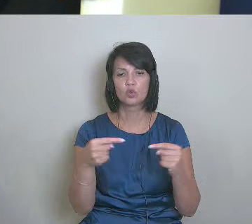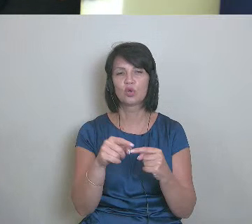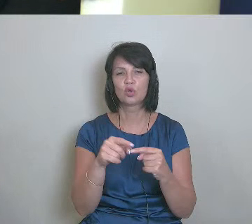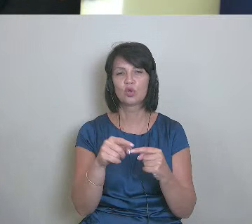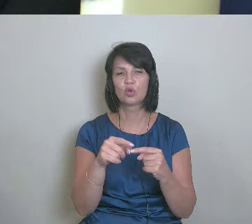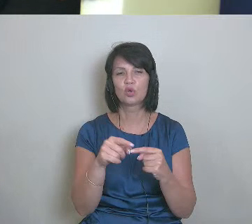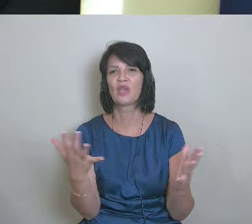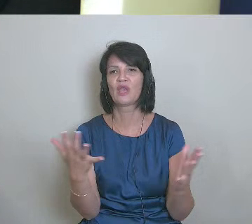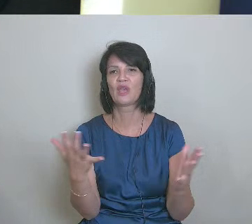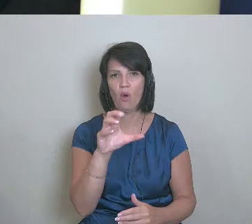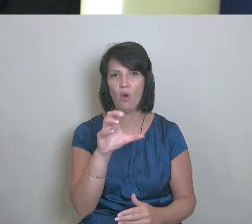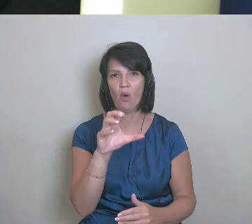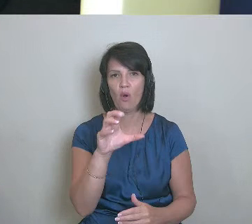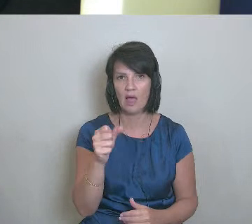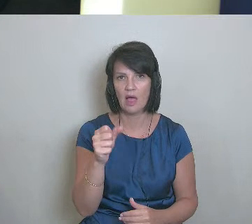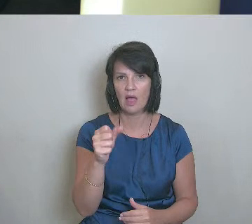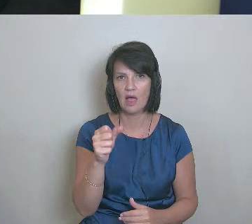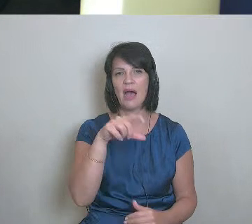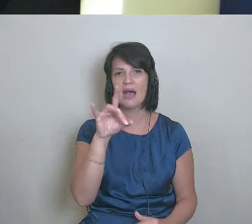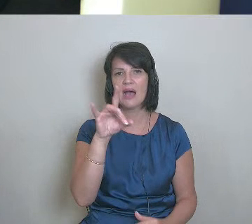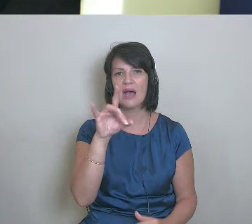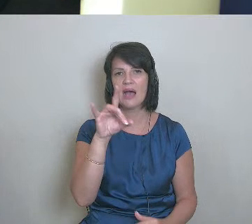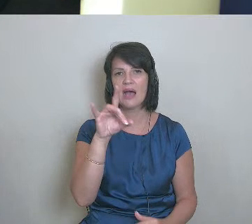Павла. Which Pavlo?